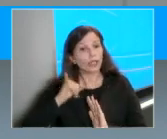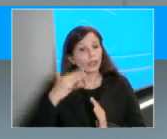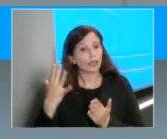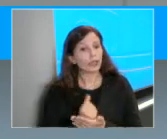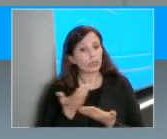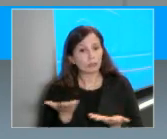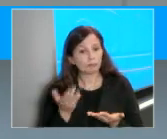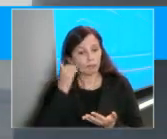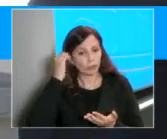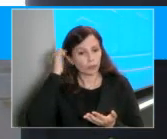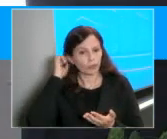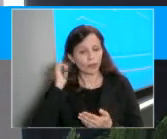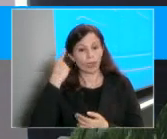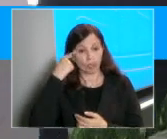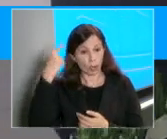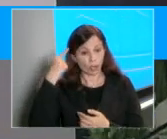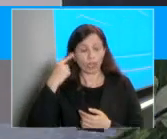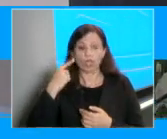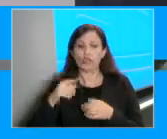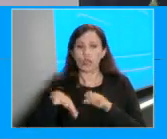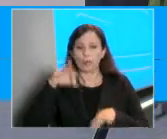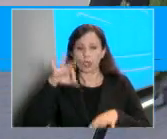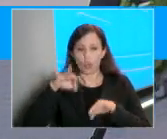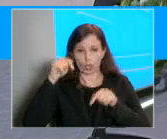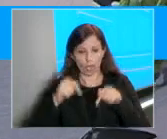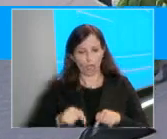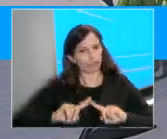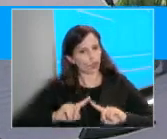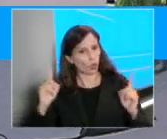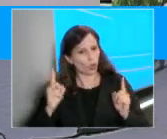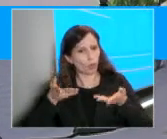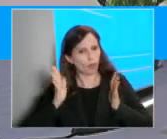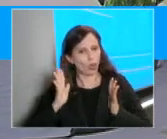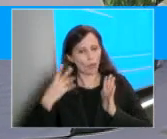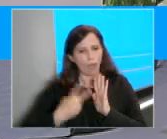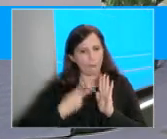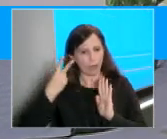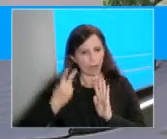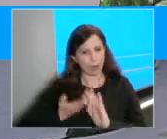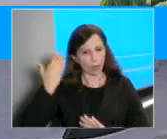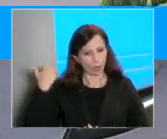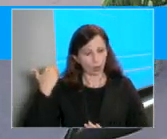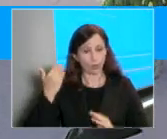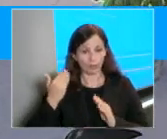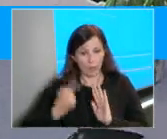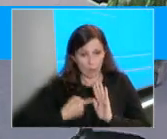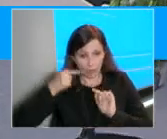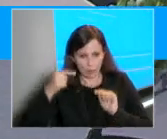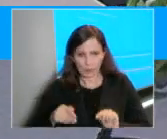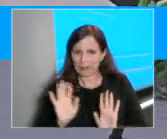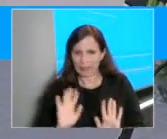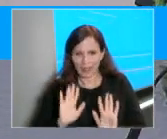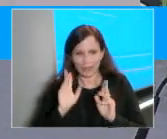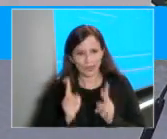יודעים שהמערכה הקרובה היא שונה לחלוטין מהפעמיים הקודמות בעצם. אנחנו מבינים שהפעם אין שום דרך שתהיה